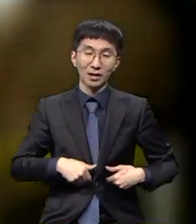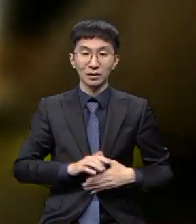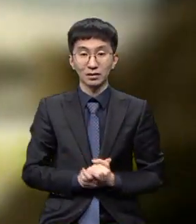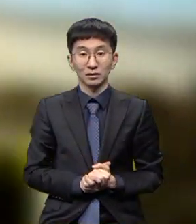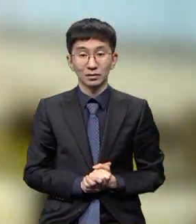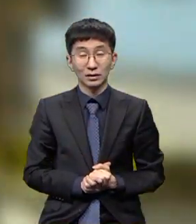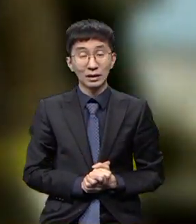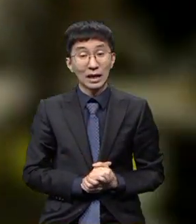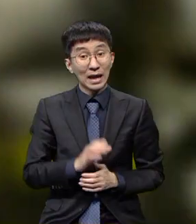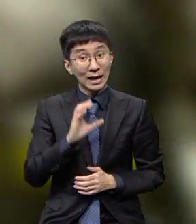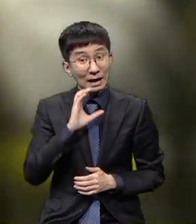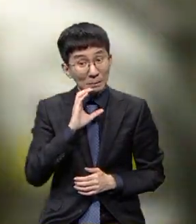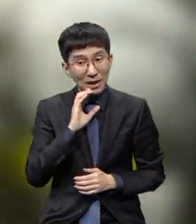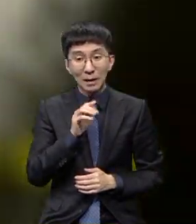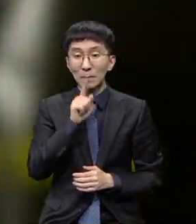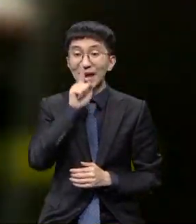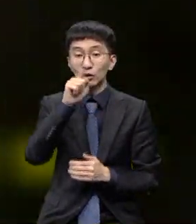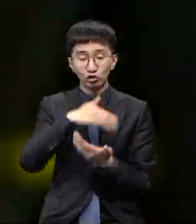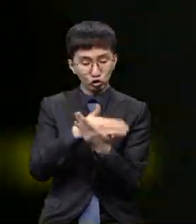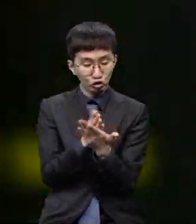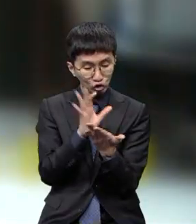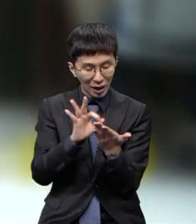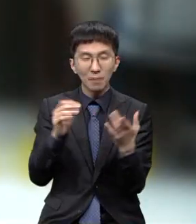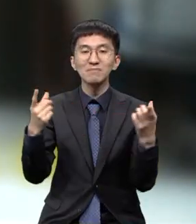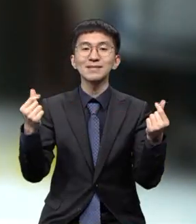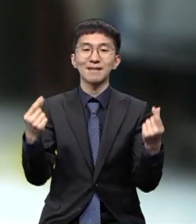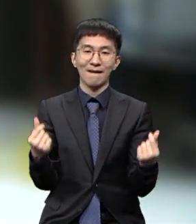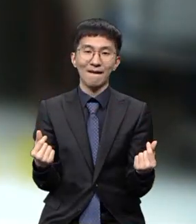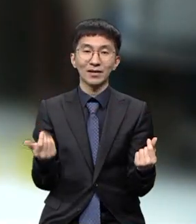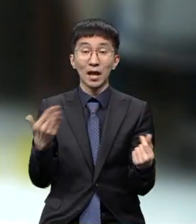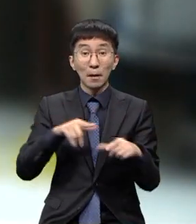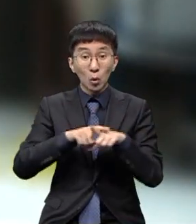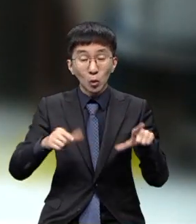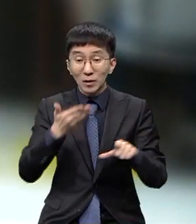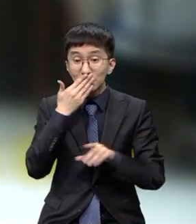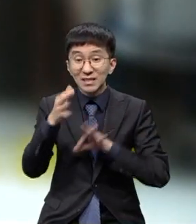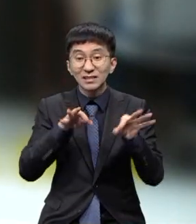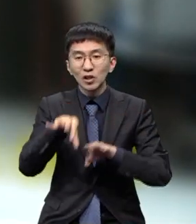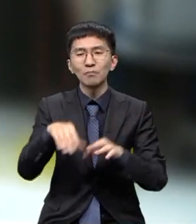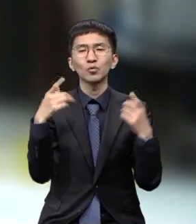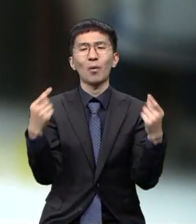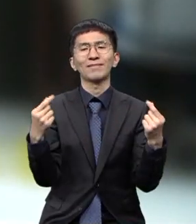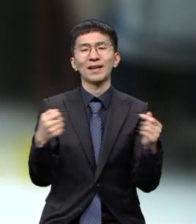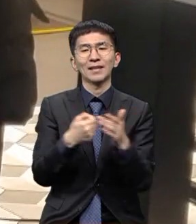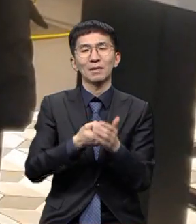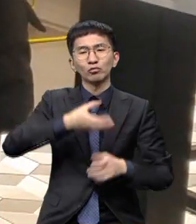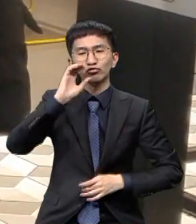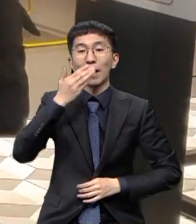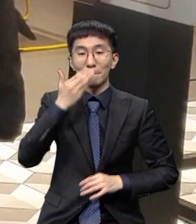메뉴는 카페와 비슷한데 일반 음식점으로 등록돼 있어 매장 안에서 음료를 마실 수 있습니다.